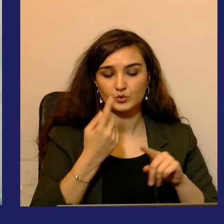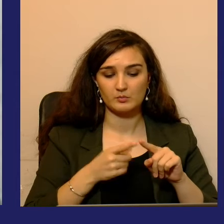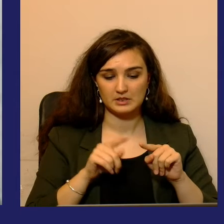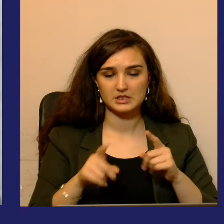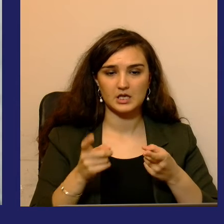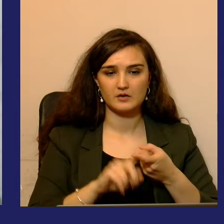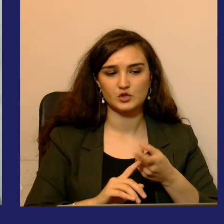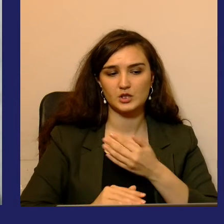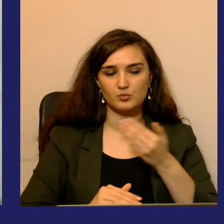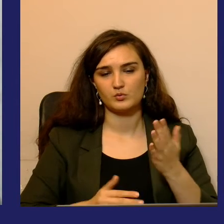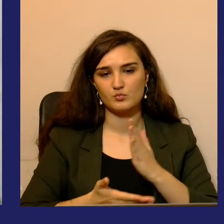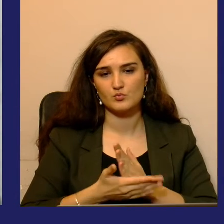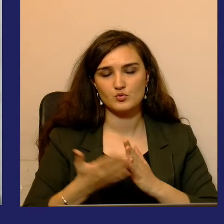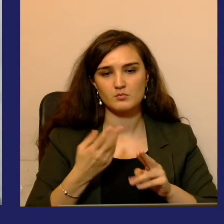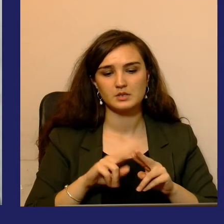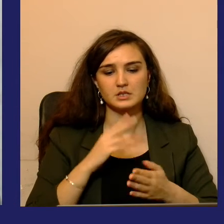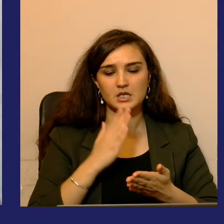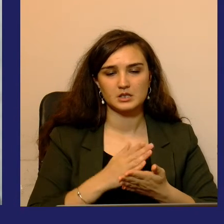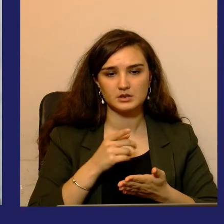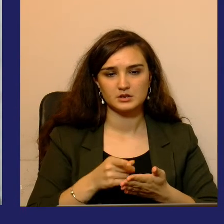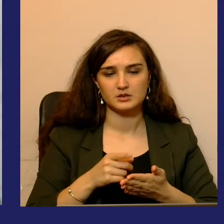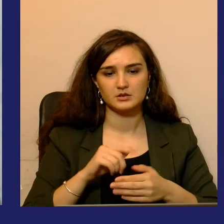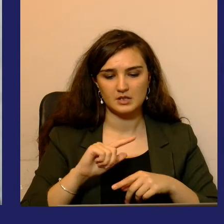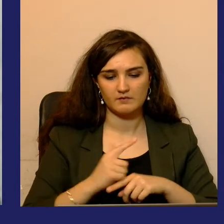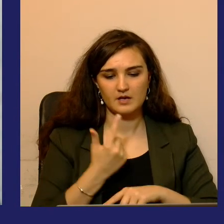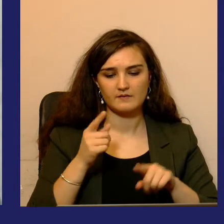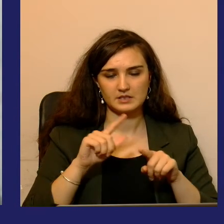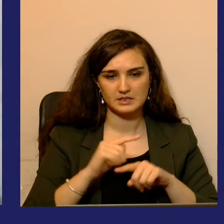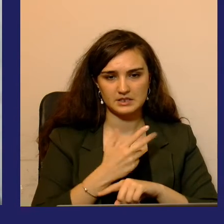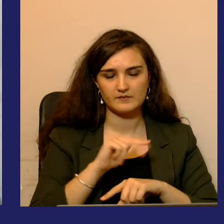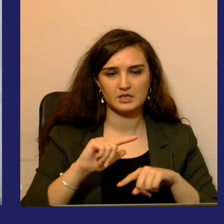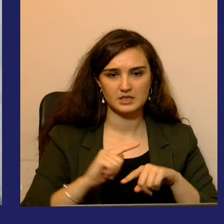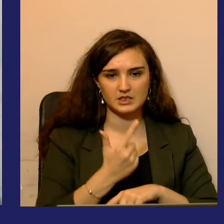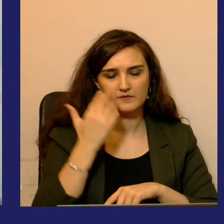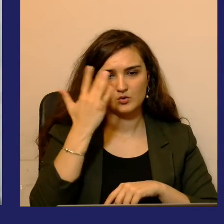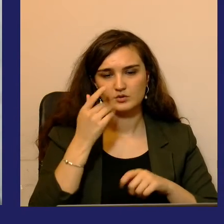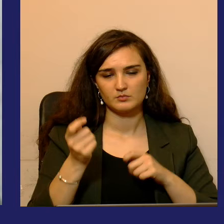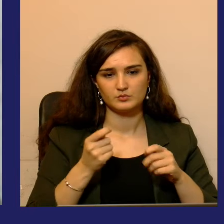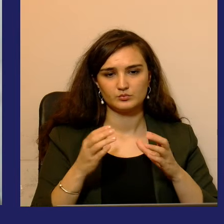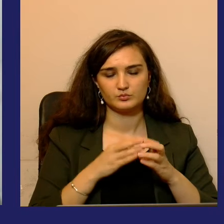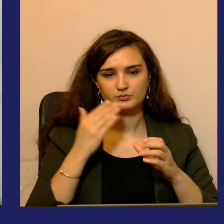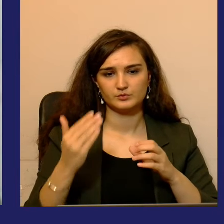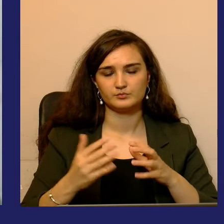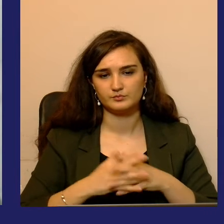რომელიც დაკავშირებულია და რომელიც არის კლავ ისევ და ისევ მართველი პარტიის